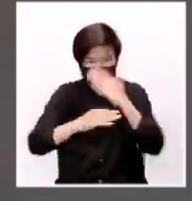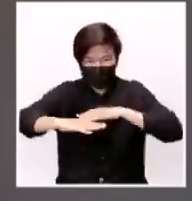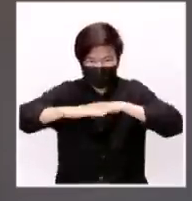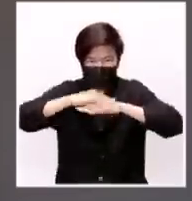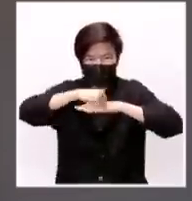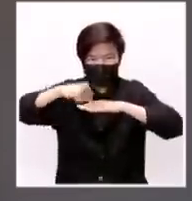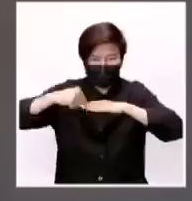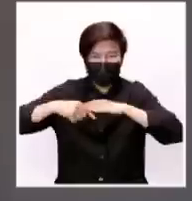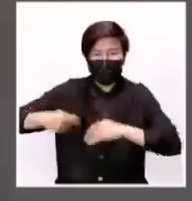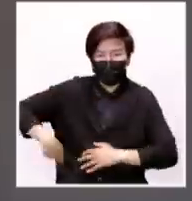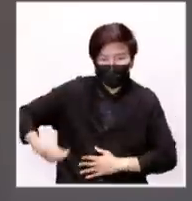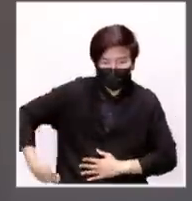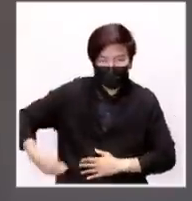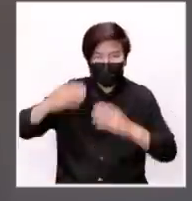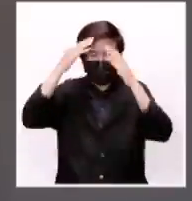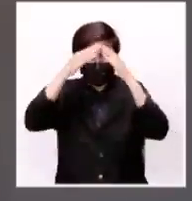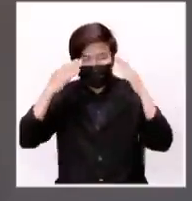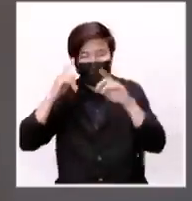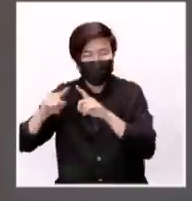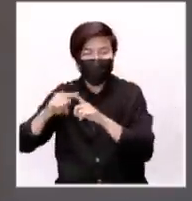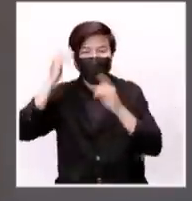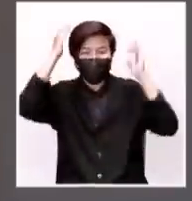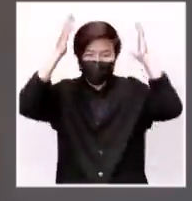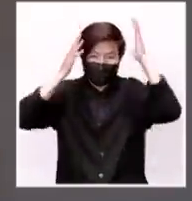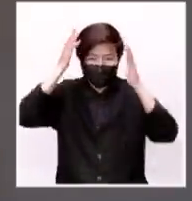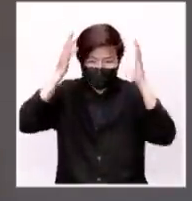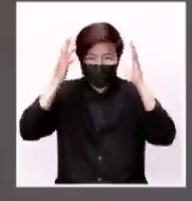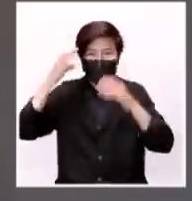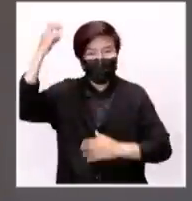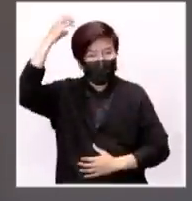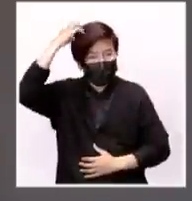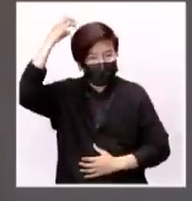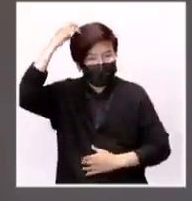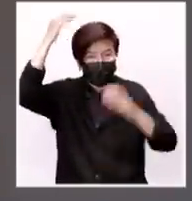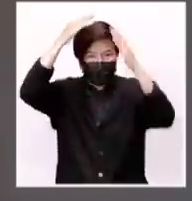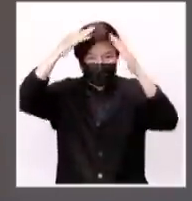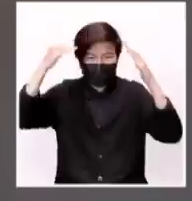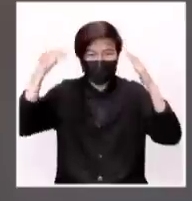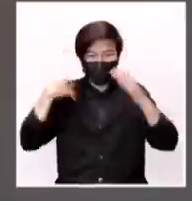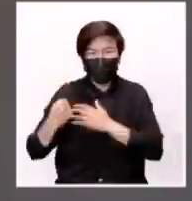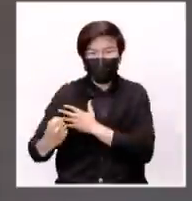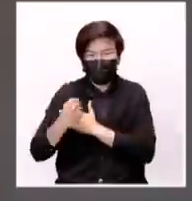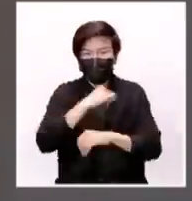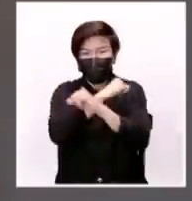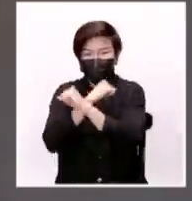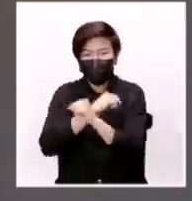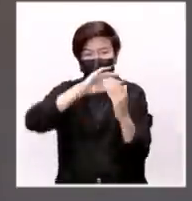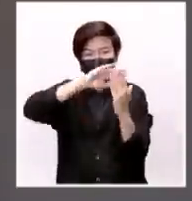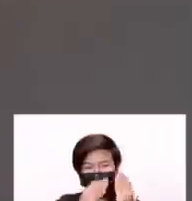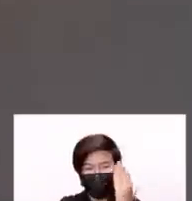เวียดนามไม่ใช่แค่กัมพูชานะคะปรากฏว่ามาเลเซียสปป.ลาวแล้วก็เวียดนามก็มีการคุมเข้มตามแนวชายแดนด้ว